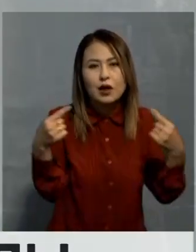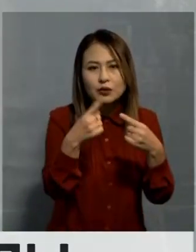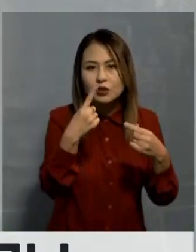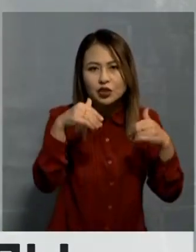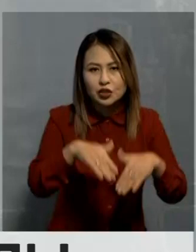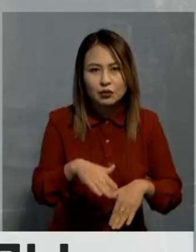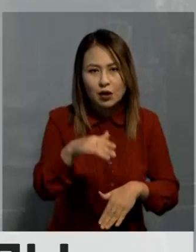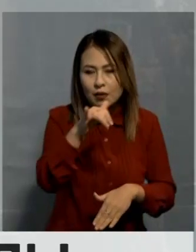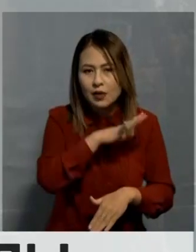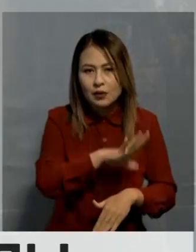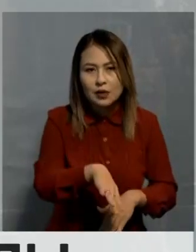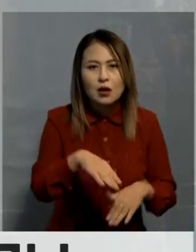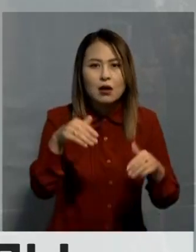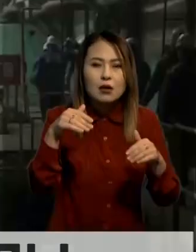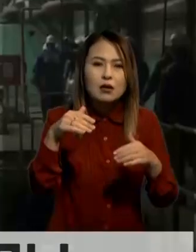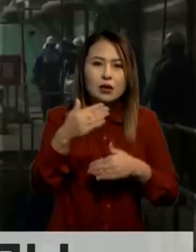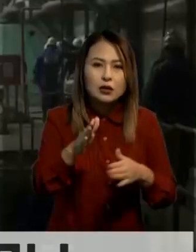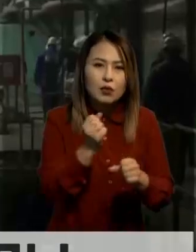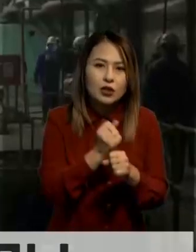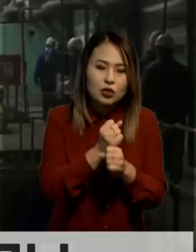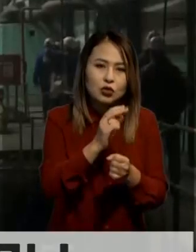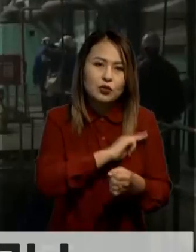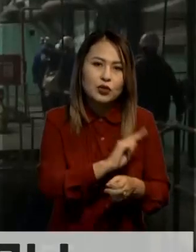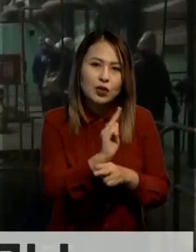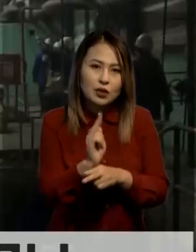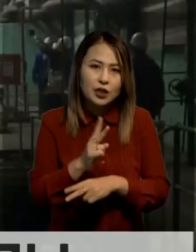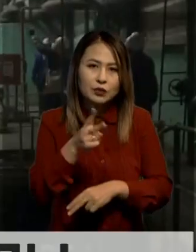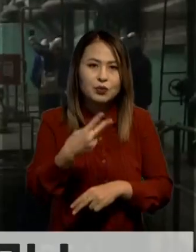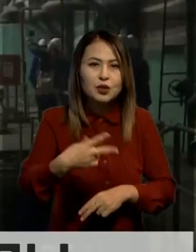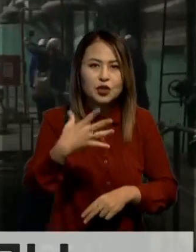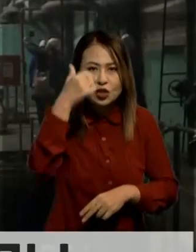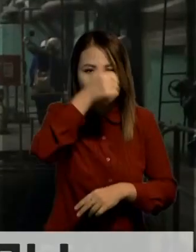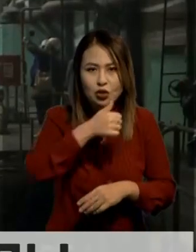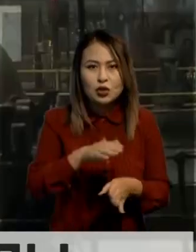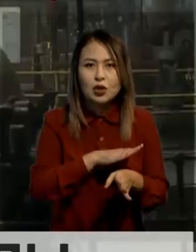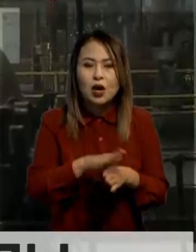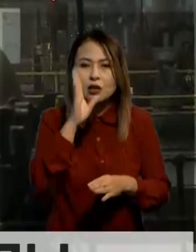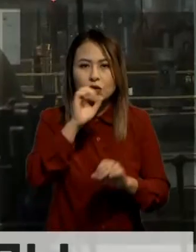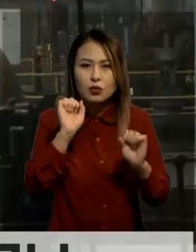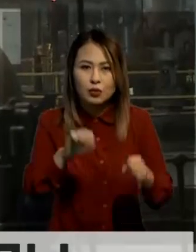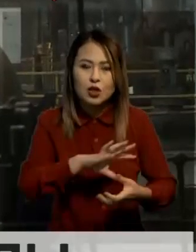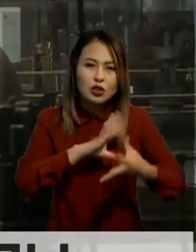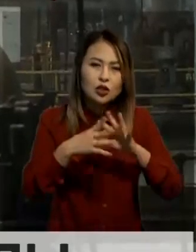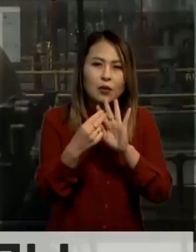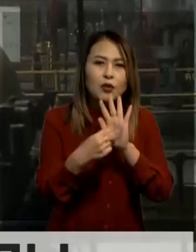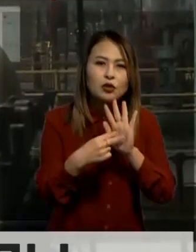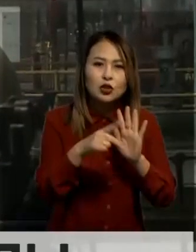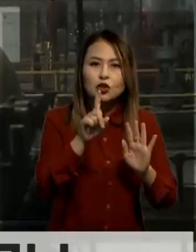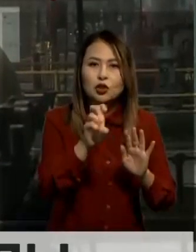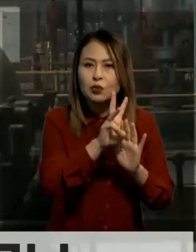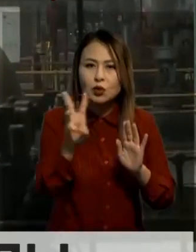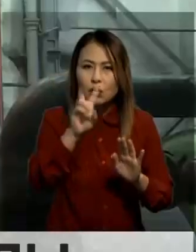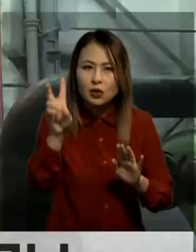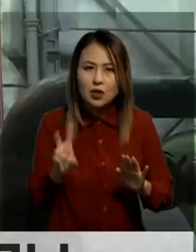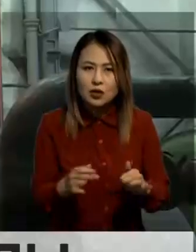дейін нақты бір шешім қабылданбады. Қазандық агрегатының монтаждау жұмыстары 2025 жылы жүзеге асырылуы мүмкін. Жалпы құны